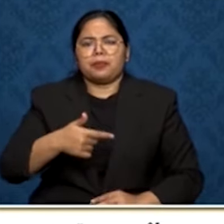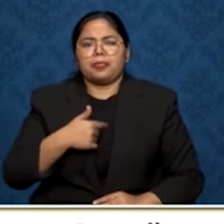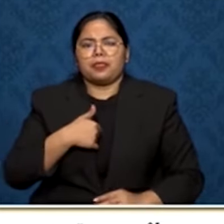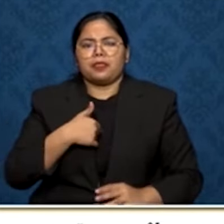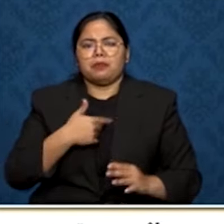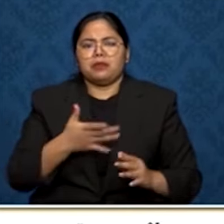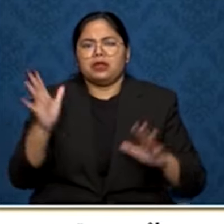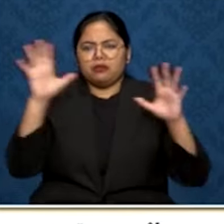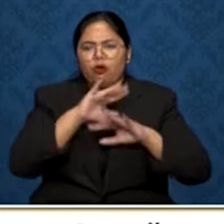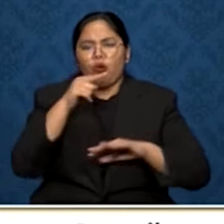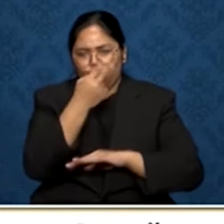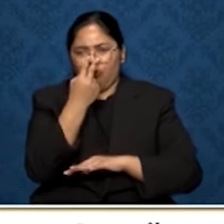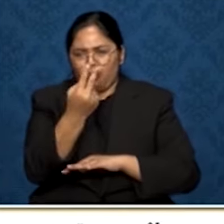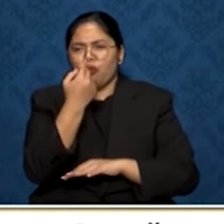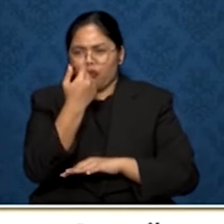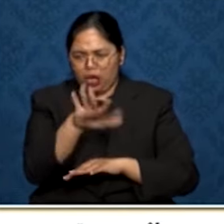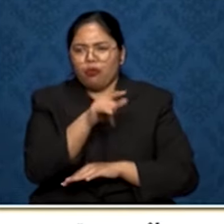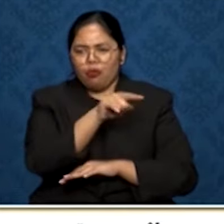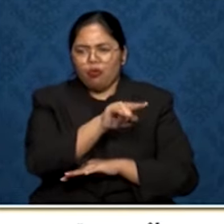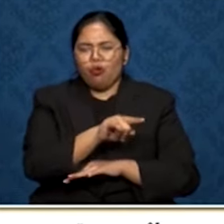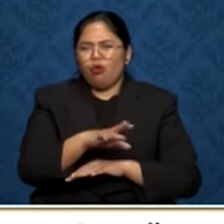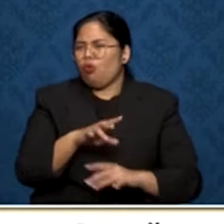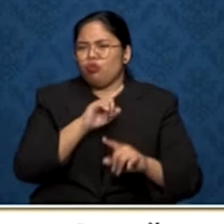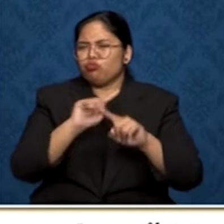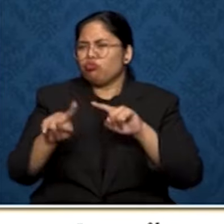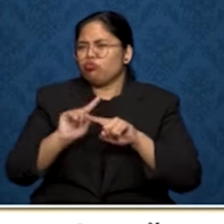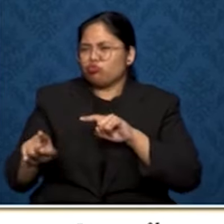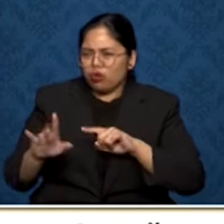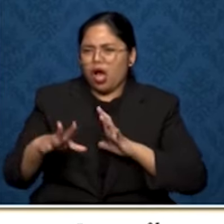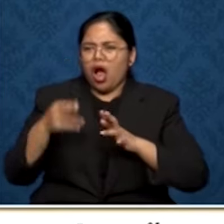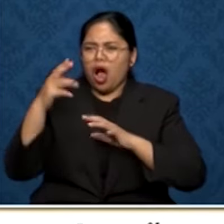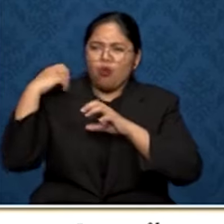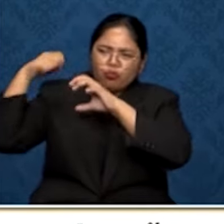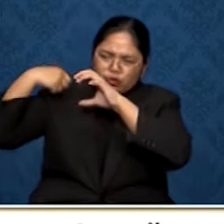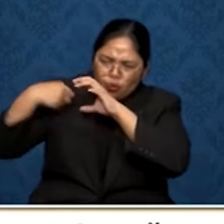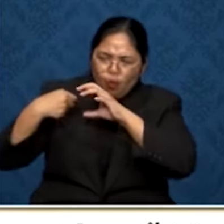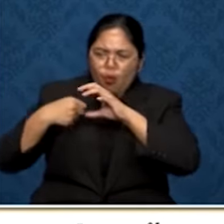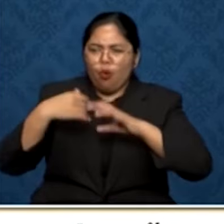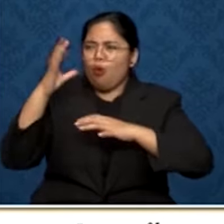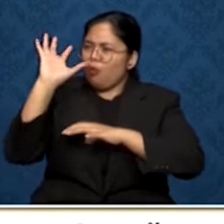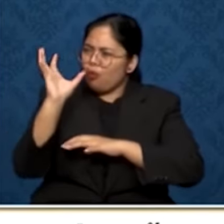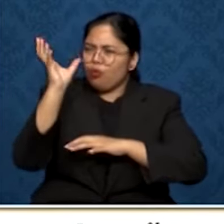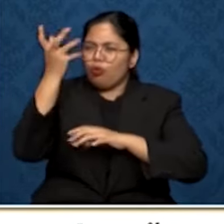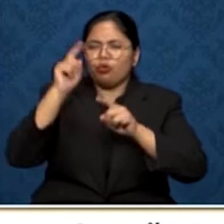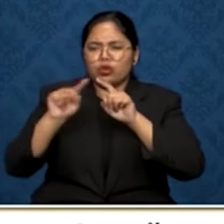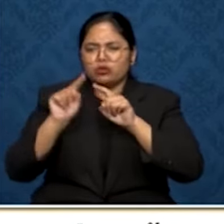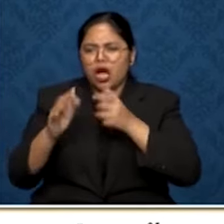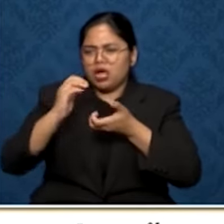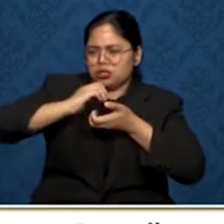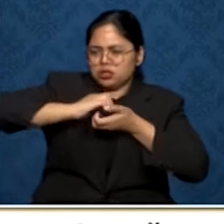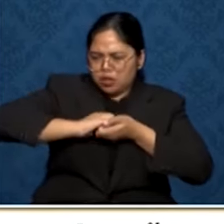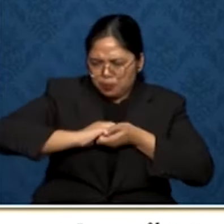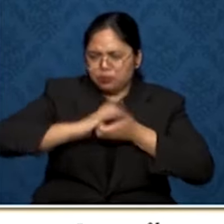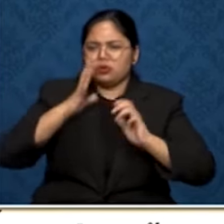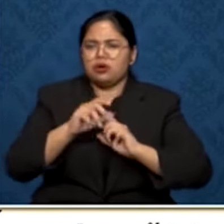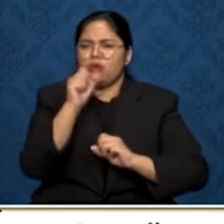ั ท่านประทานหืมWarner Barterไข้หนัง Studio หนังต่างประเทศมาจับคู่กัผู้ต้องกับไยไ้เพลต่าง